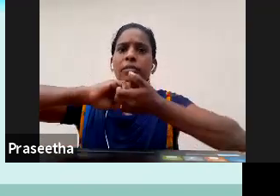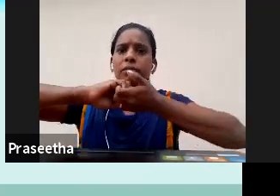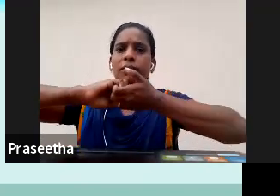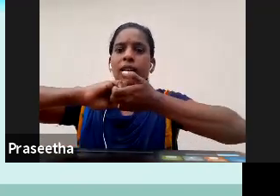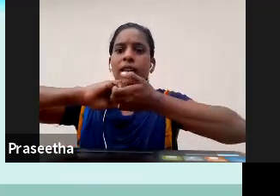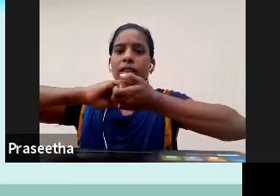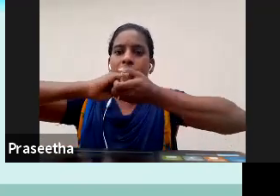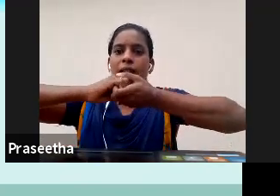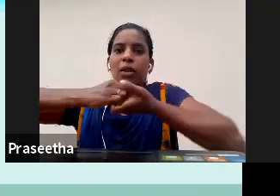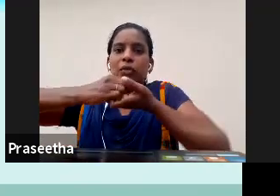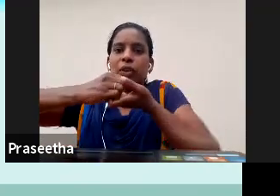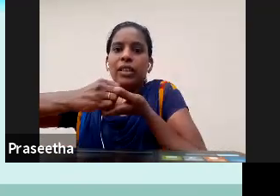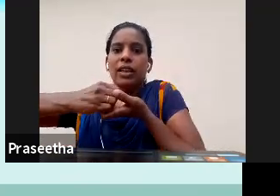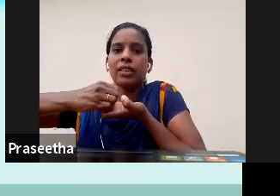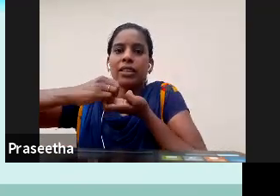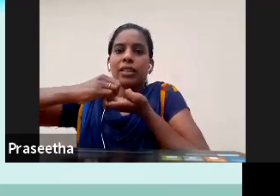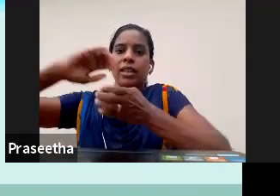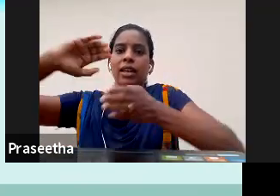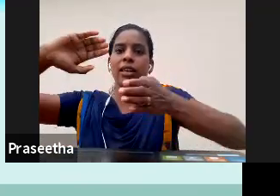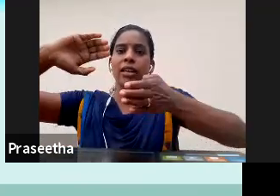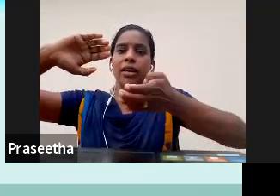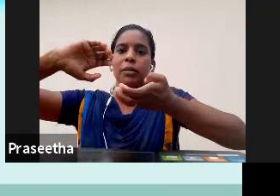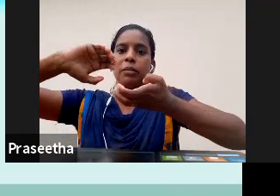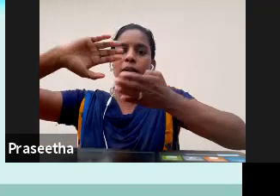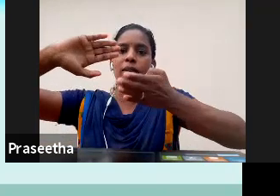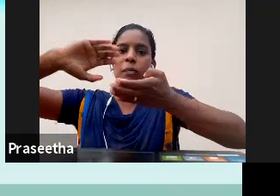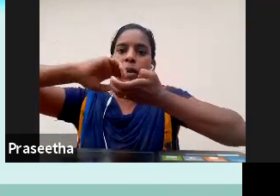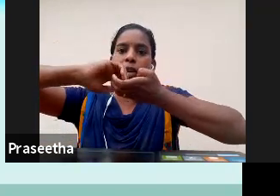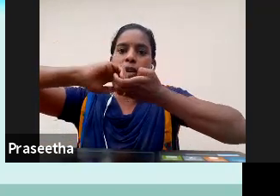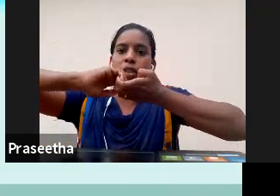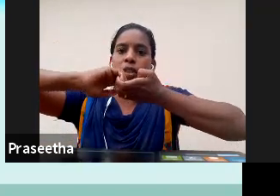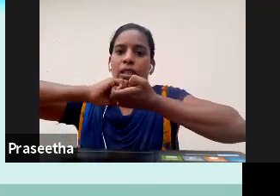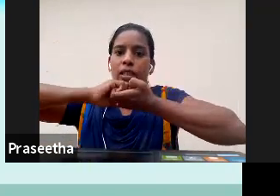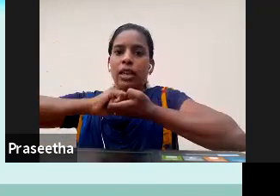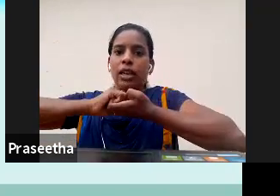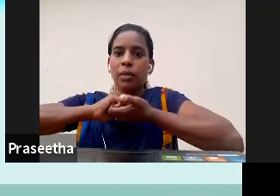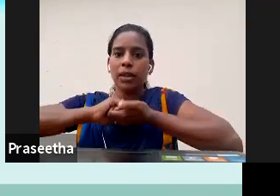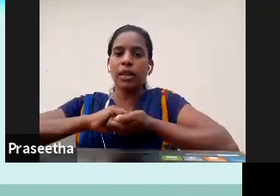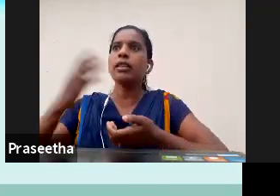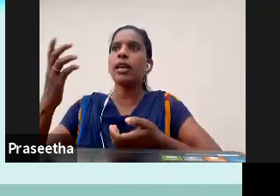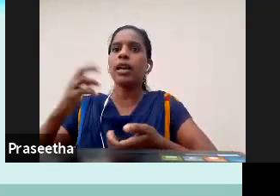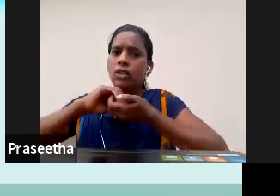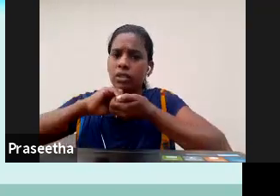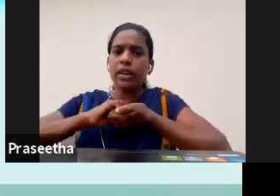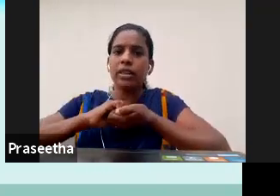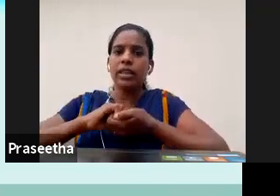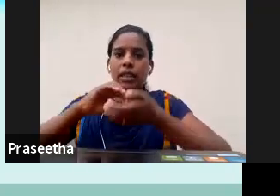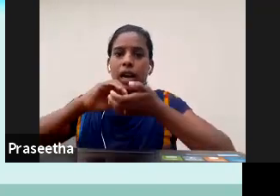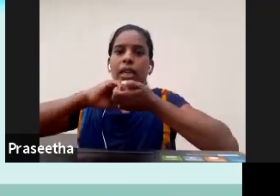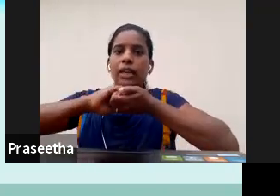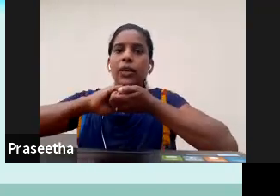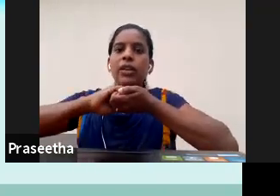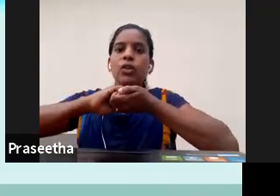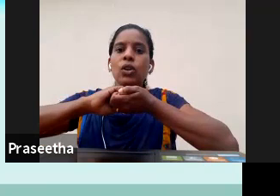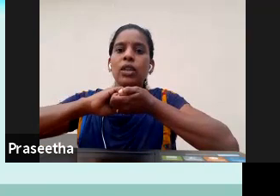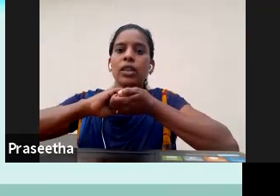ഇത് ആരാച്ച ഇതാണ്, നമ്മുടെ ഫ്രണ്ട് ഇതാണ്, രണ്ട് കൈയും പാമ്പ് കൂട്ടിച്ചേർക്കുന്നത് ഇതാണ്, നമ്മൾ ഇത് ആരാച്ച ഫ്രണ്ട്. ഞാൻ